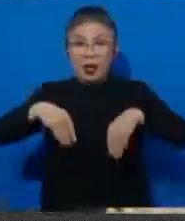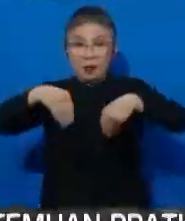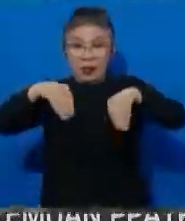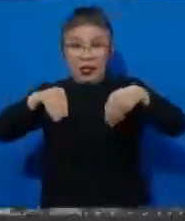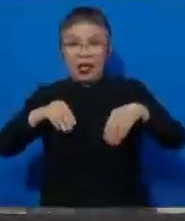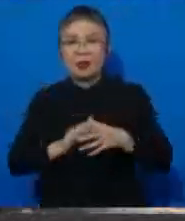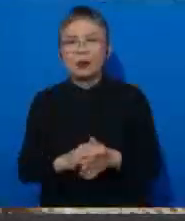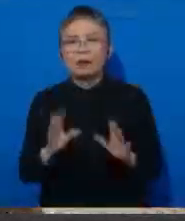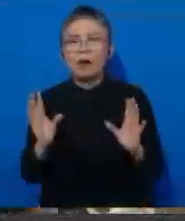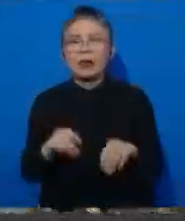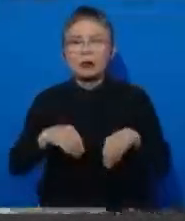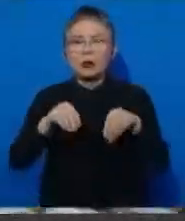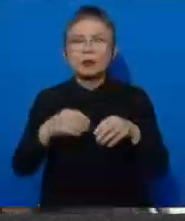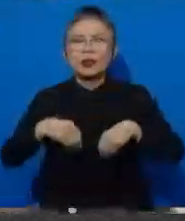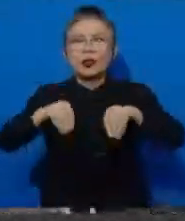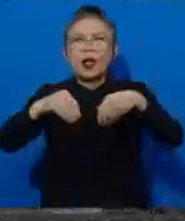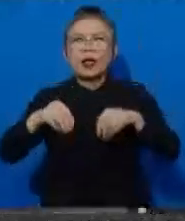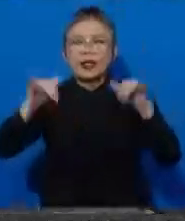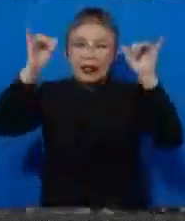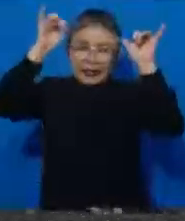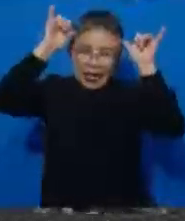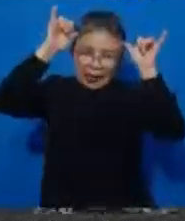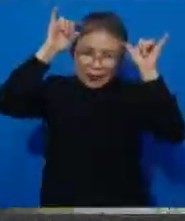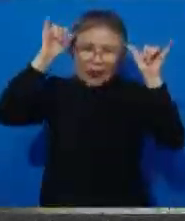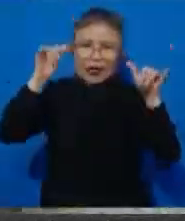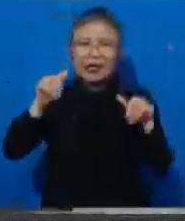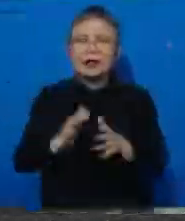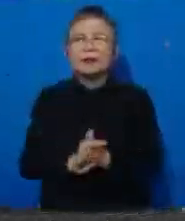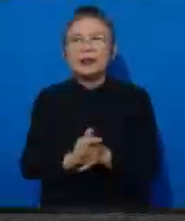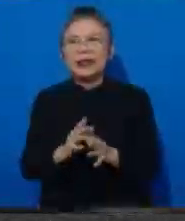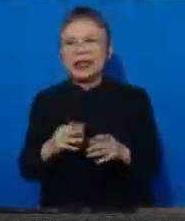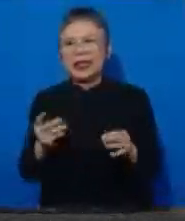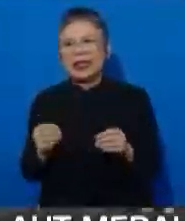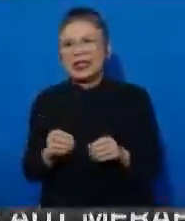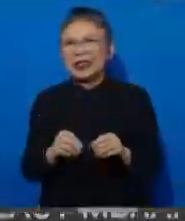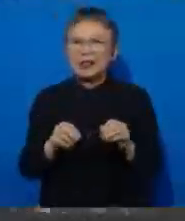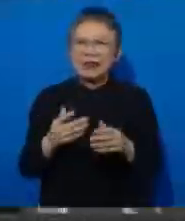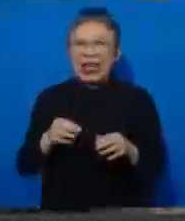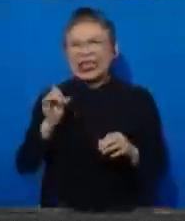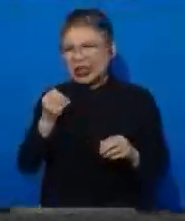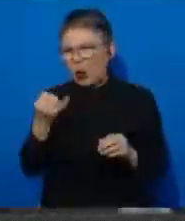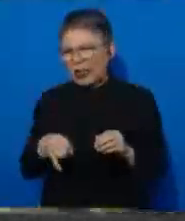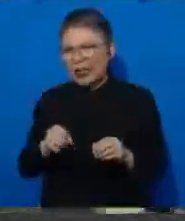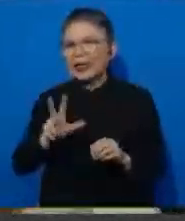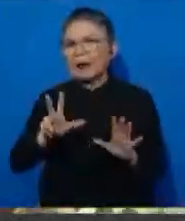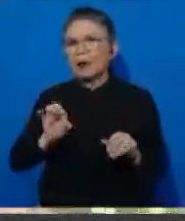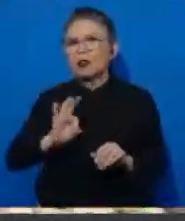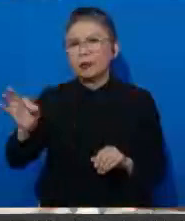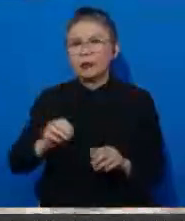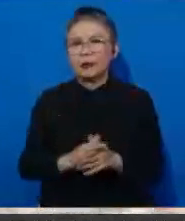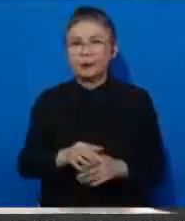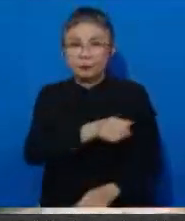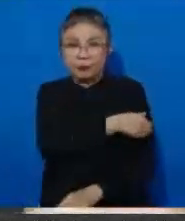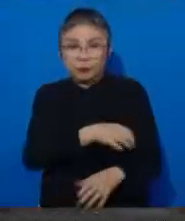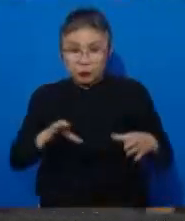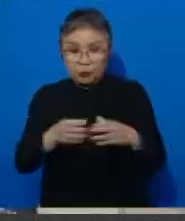pinggiran, sejumlah pedagang masih menjual daging sapi dengan kadar air yang tinggi di atas 80%. Atas temuan itu, petugas gabungan